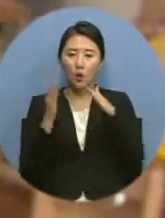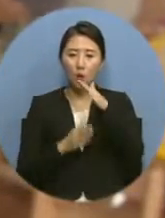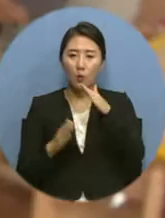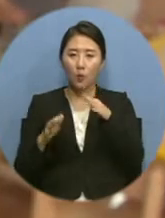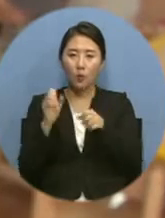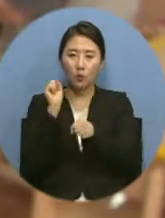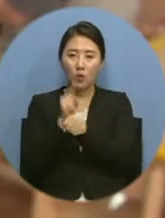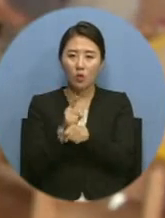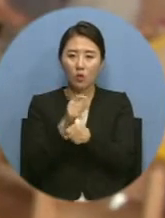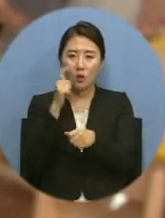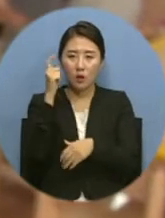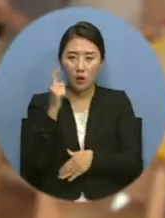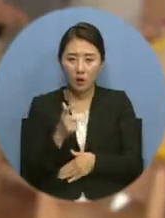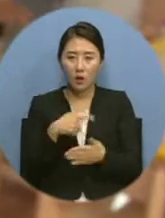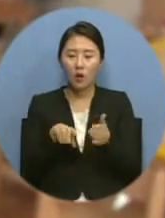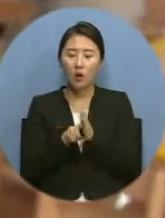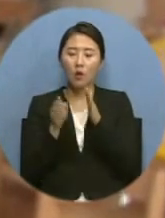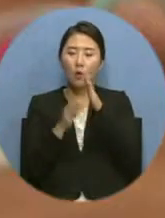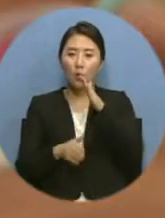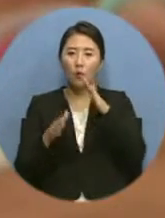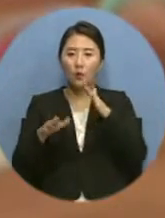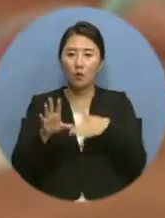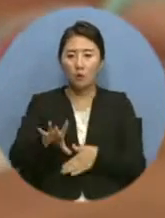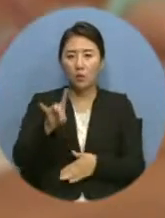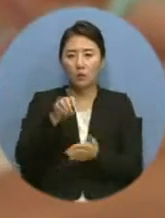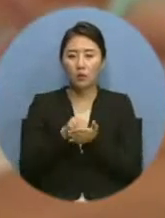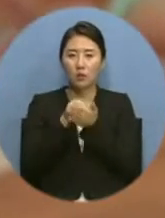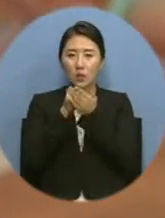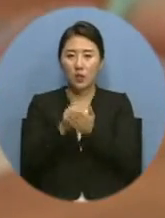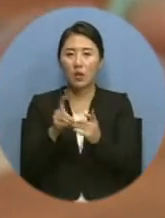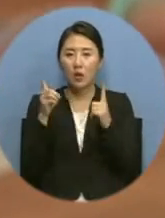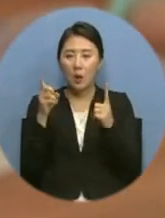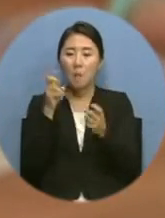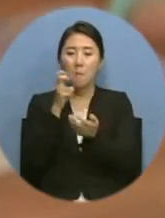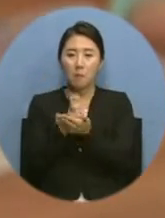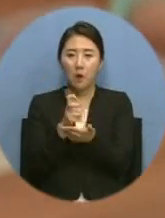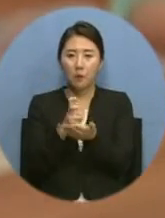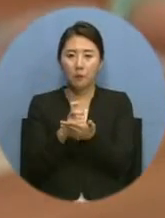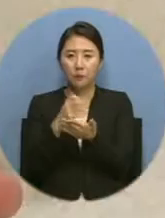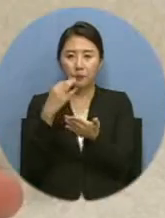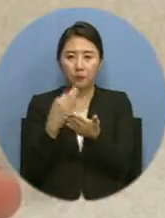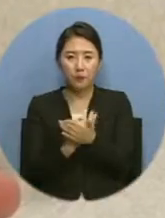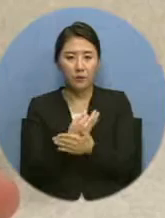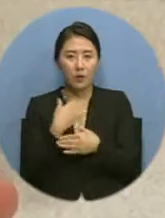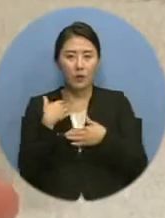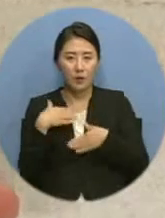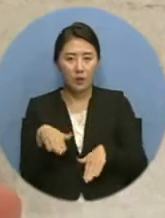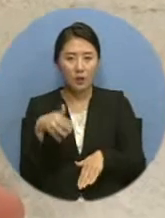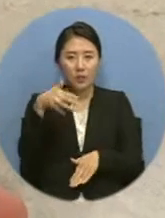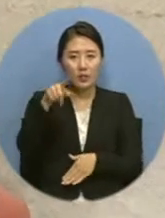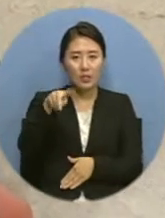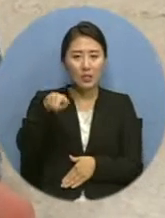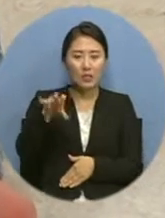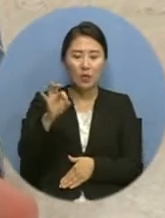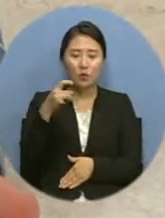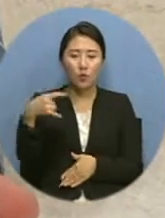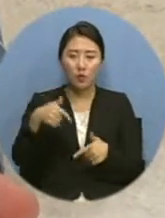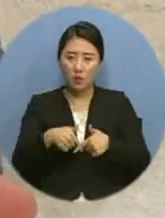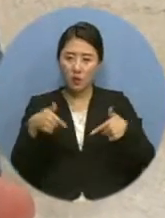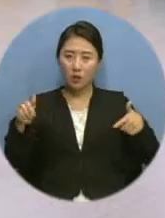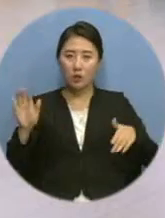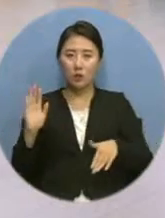공공성 강화를 위해 공립유치원 우선 입학 대상이 현재 법정 저소득층 자녀에서 차상위 계층까지